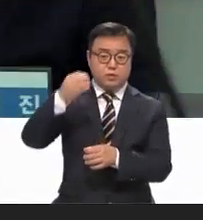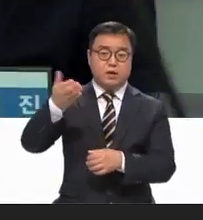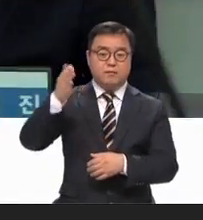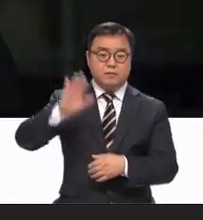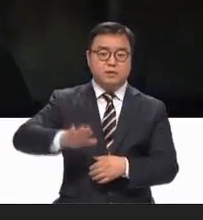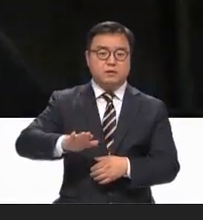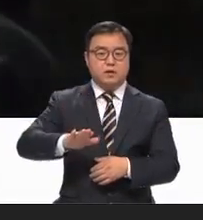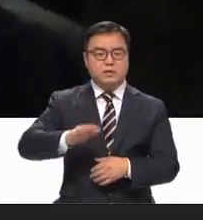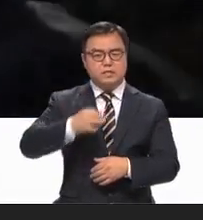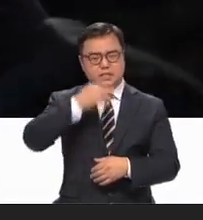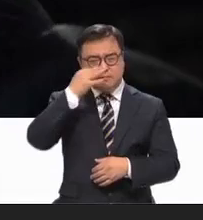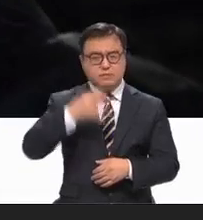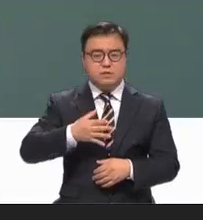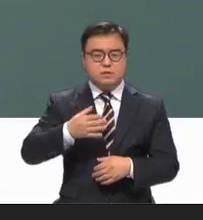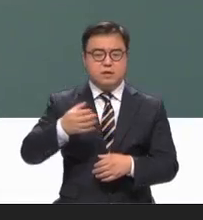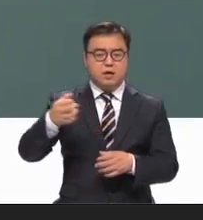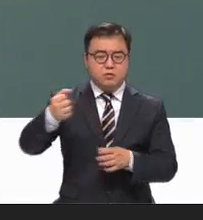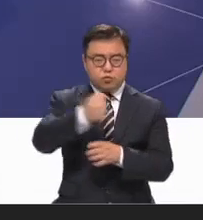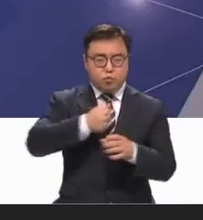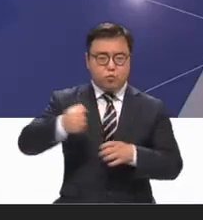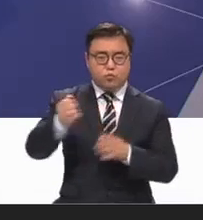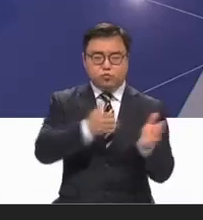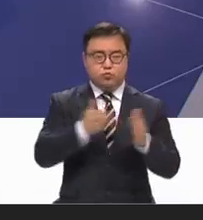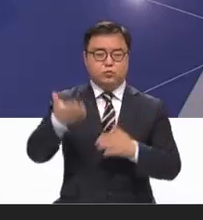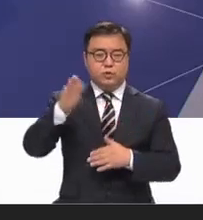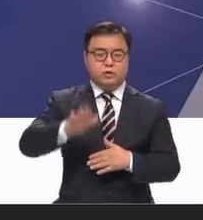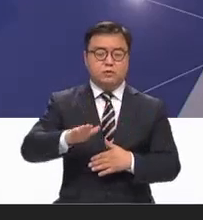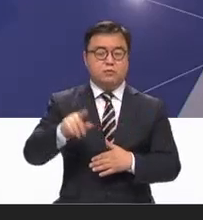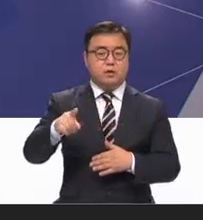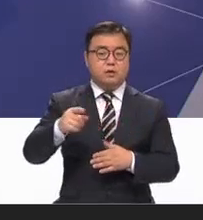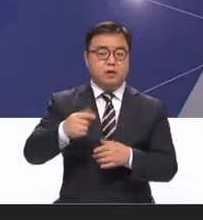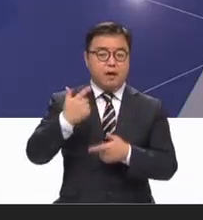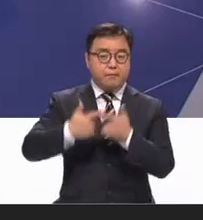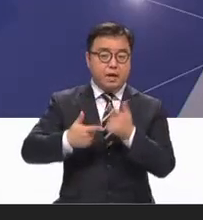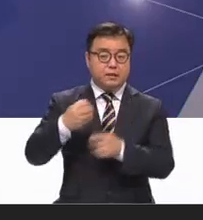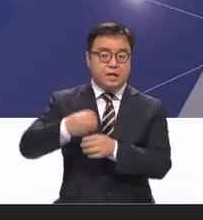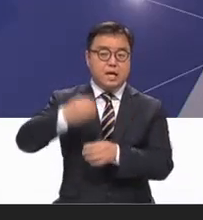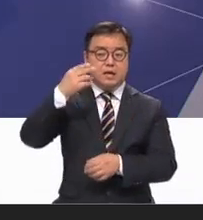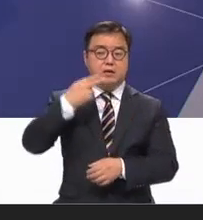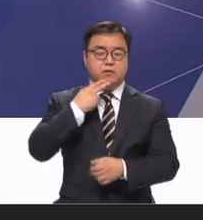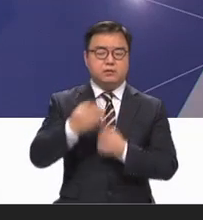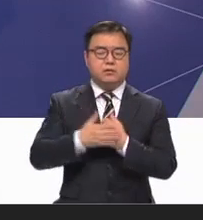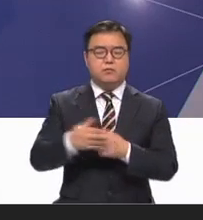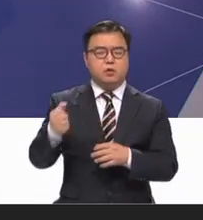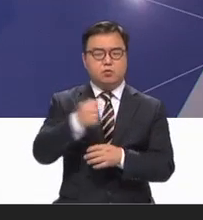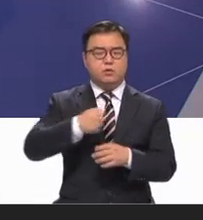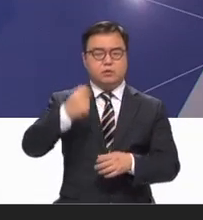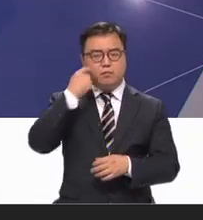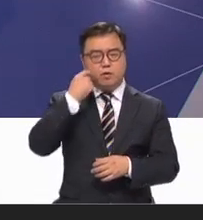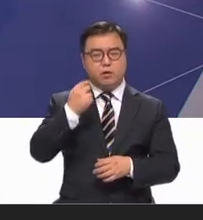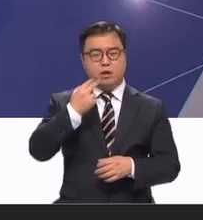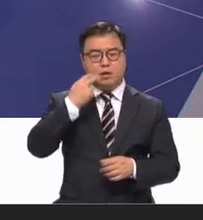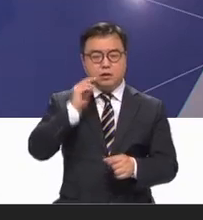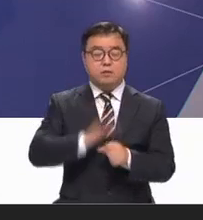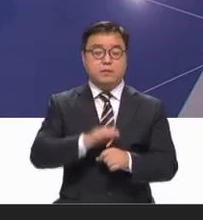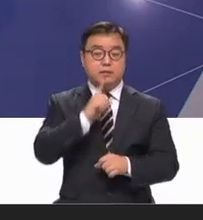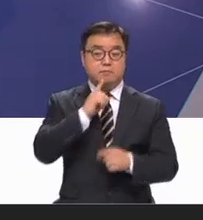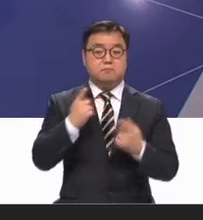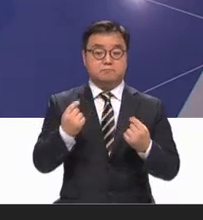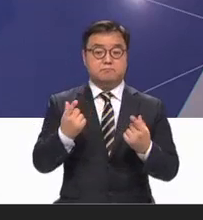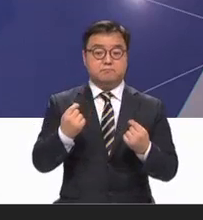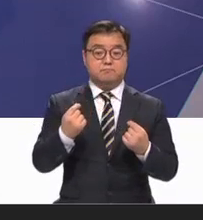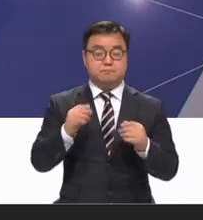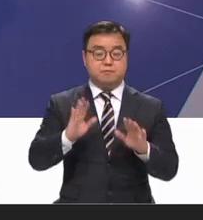기껏 힘들게 돌 맷돌을 준비했는데 막대기가 없어서 맷돌을 돌리지 못하는 이 현실. 어이가 없네. 그렇습니다.